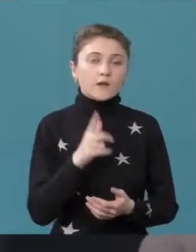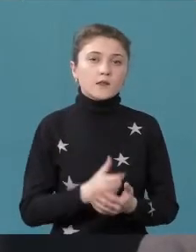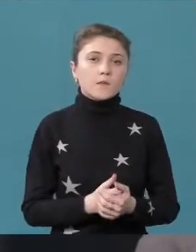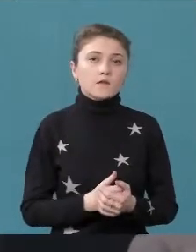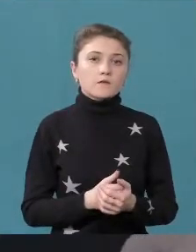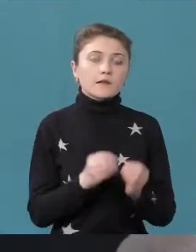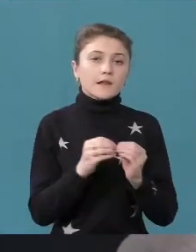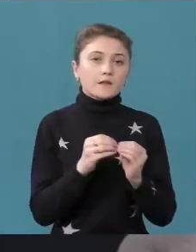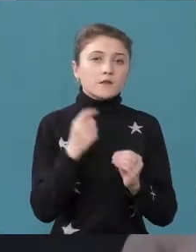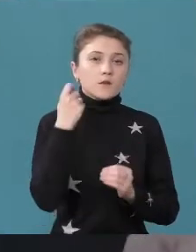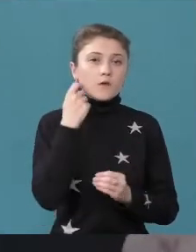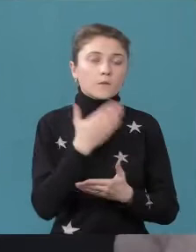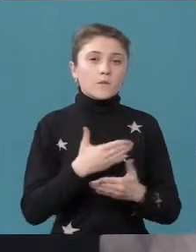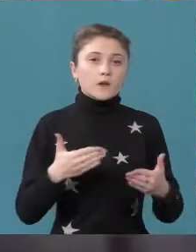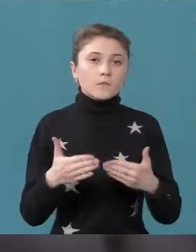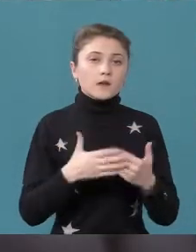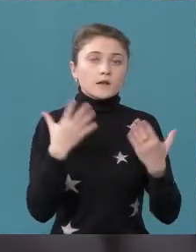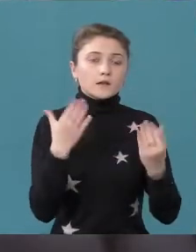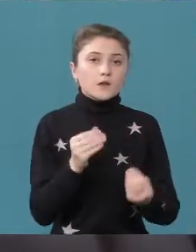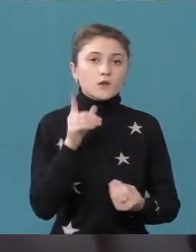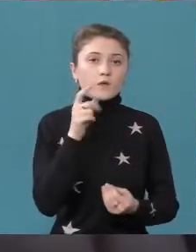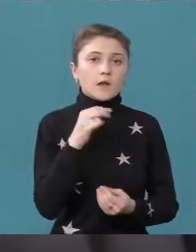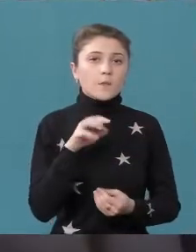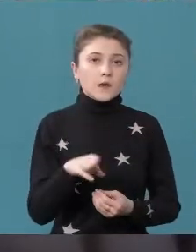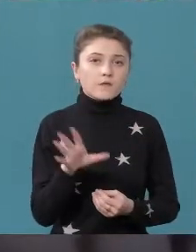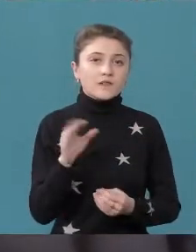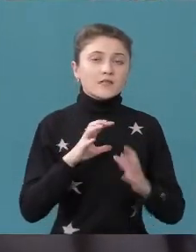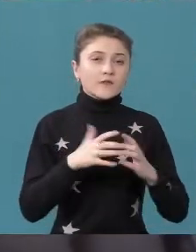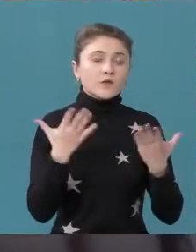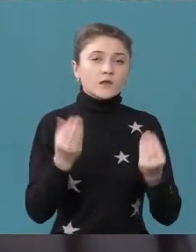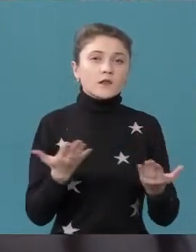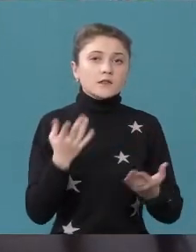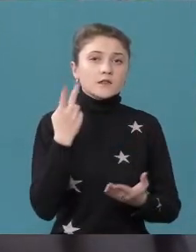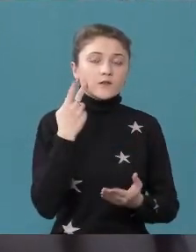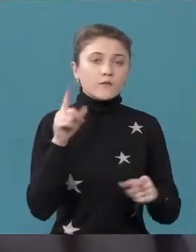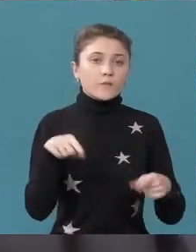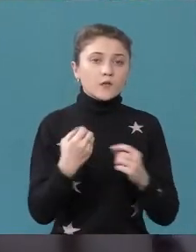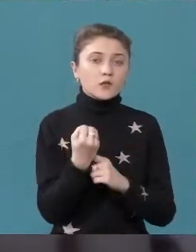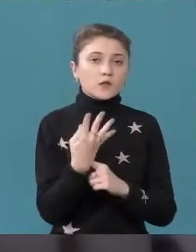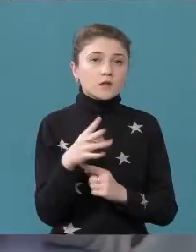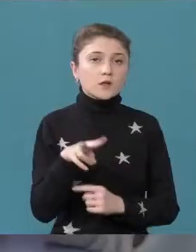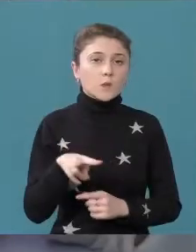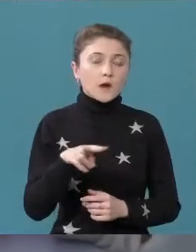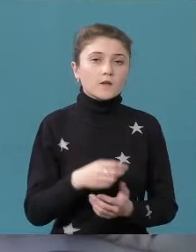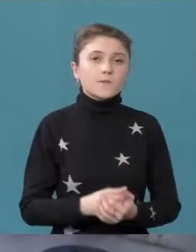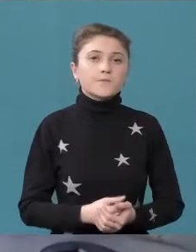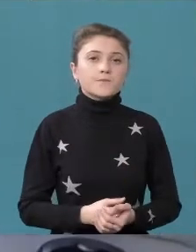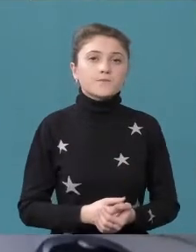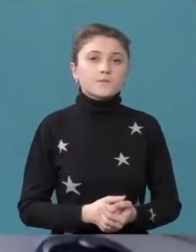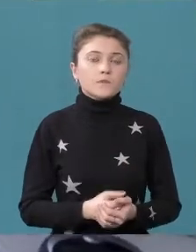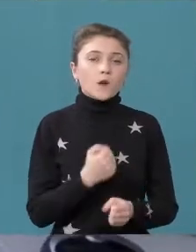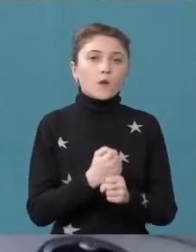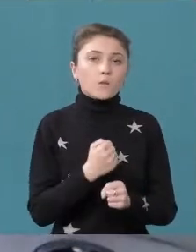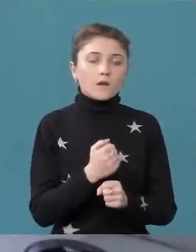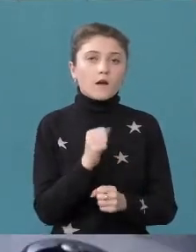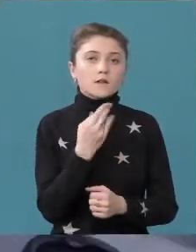років ми впереддень Дня цукрового діабету, Всесвітнього дня, який завжди відмічають в світі 14 листопада, робимо благодійну акцію